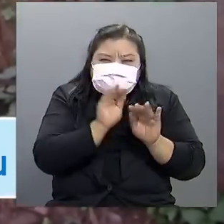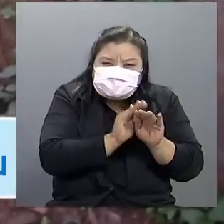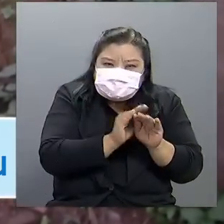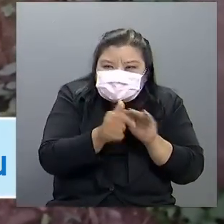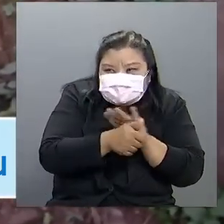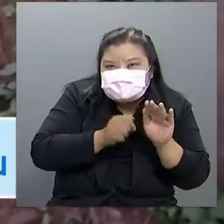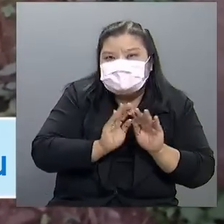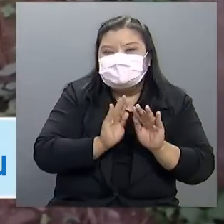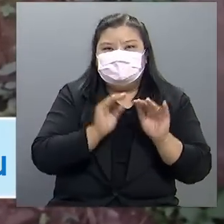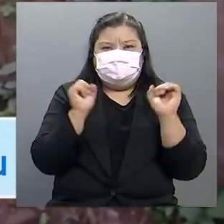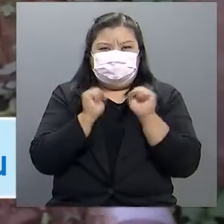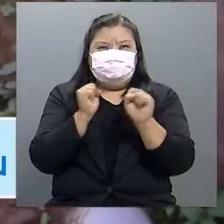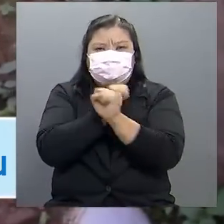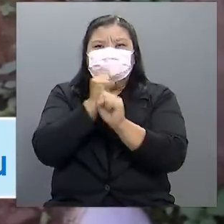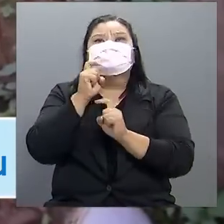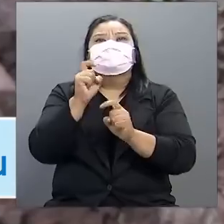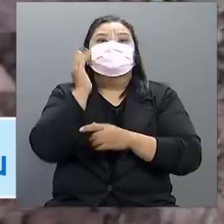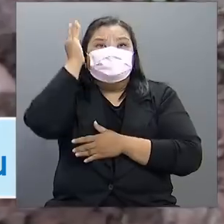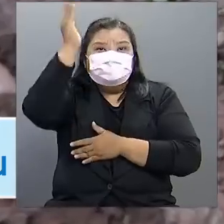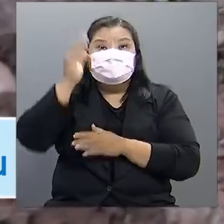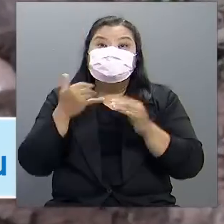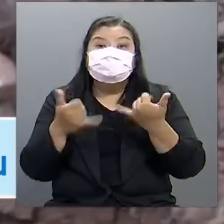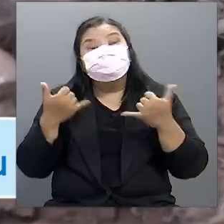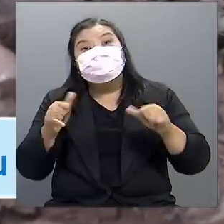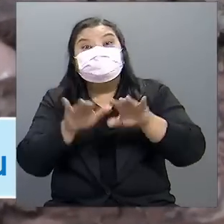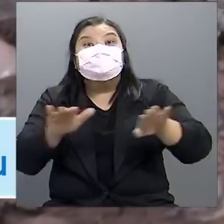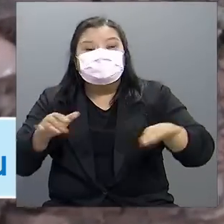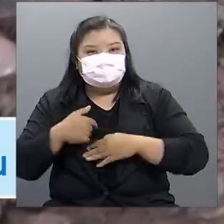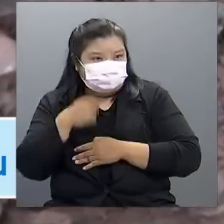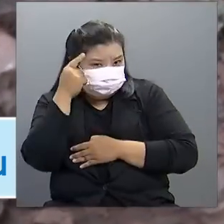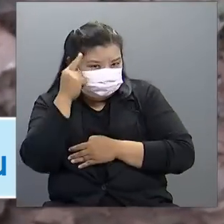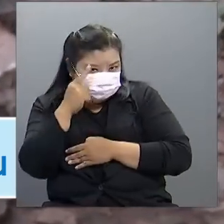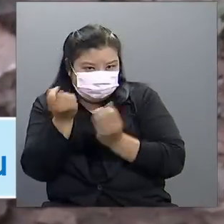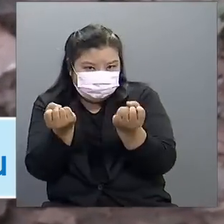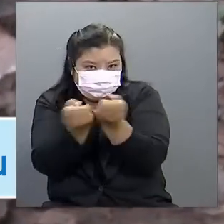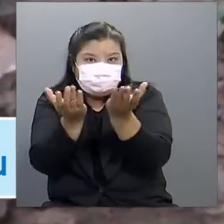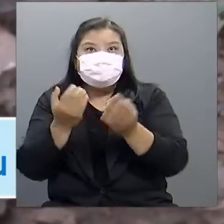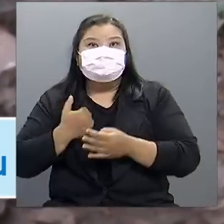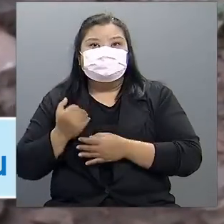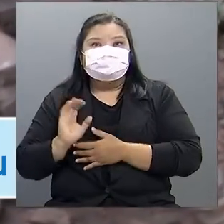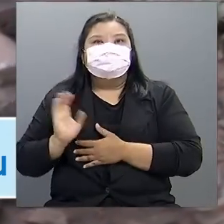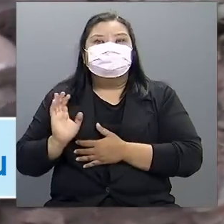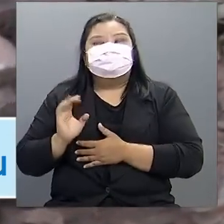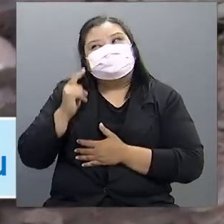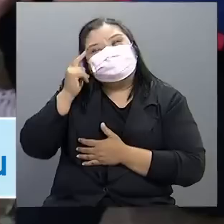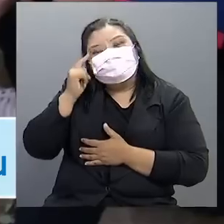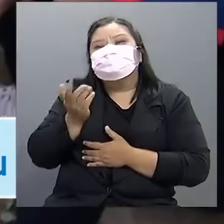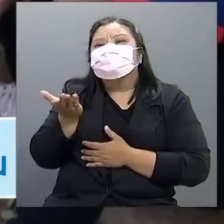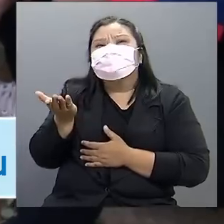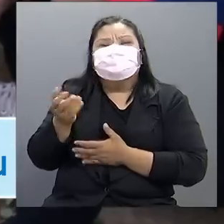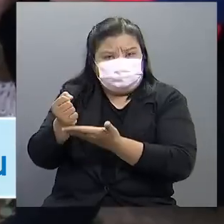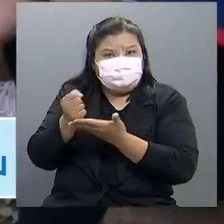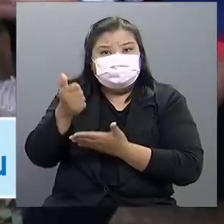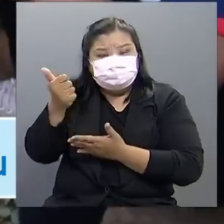อัตรายกรว่าเด็กจะมาเล่น แล้อาจจะเกิดระบงระเบิดขึ้ black thenเขาก็วร้องขอบวอยากจายหน่งานที่ เกี่ยวข้อง